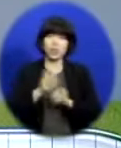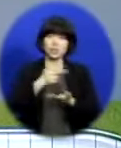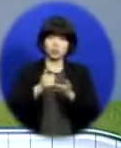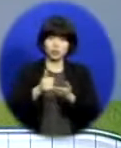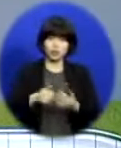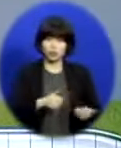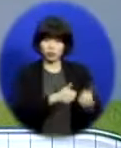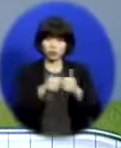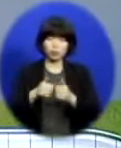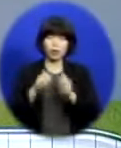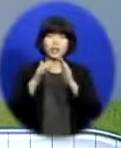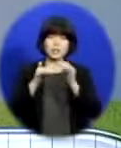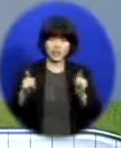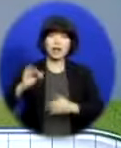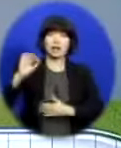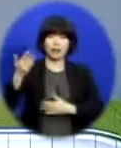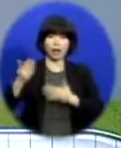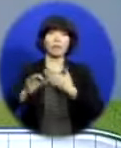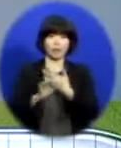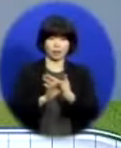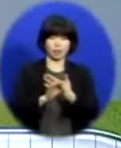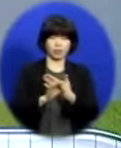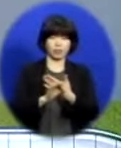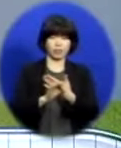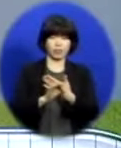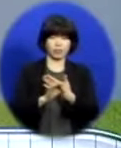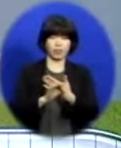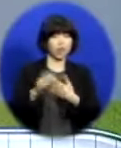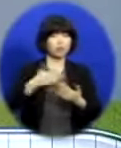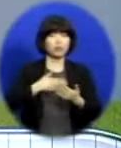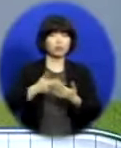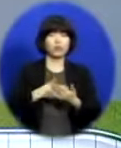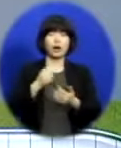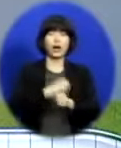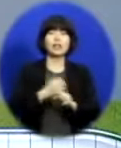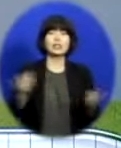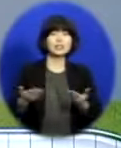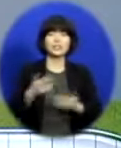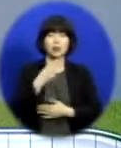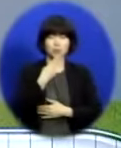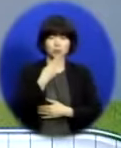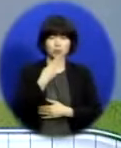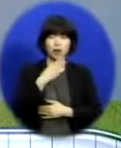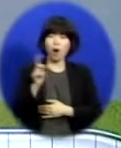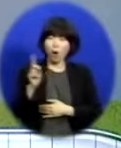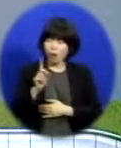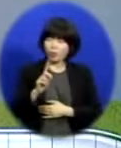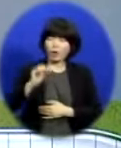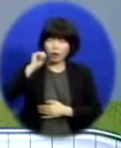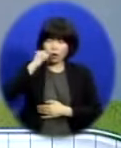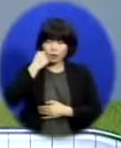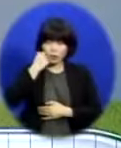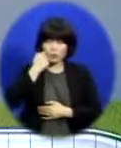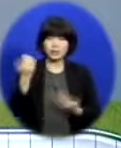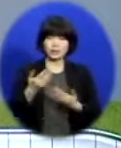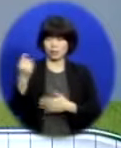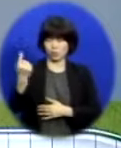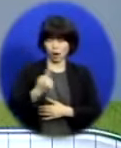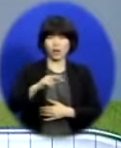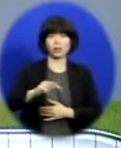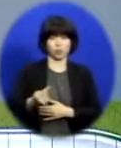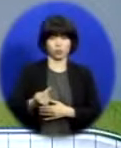동행하는 사람이 되었다면 두려워할 일이 없습니다 어떤 어려운 일이 내게 온다